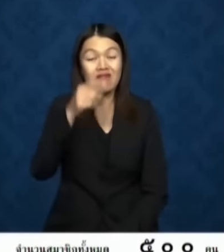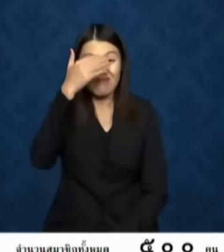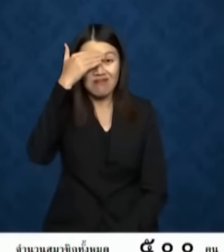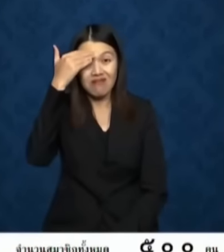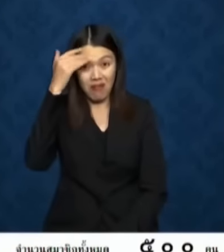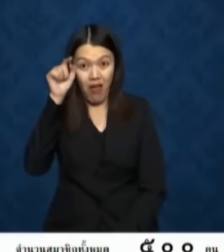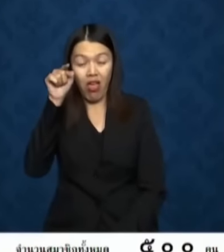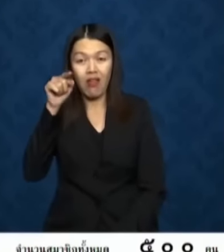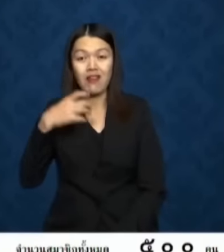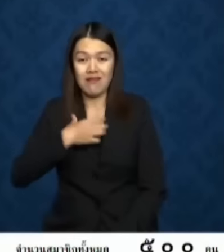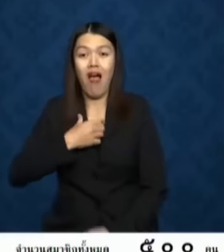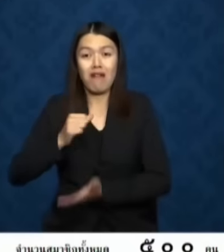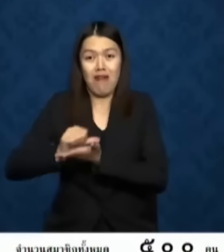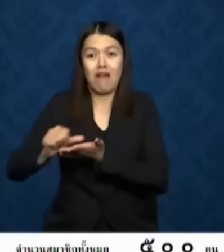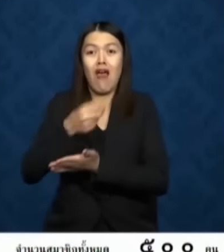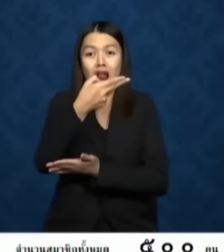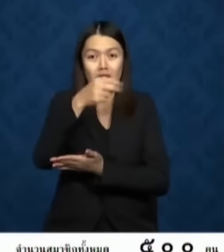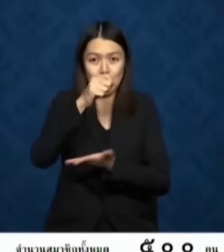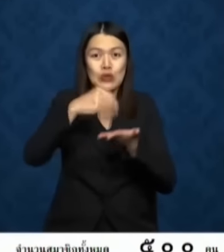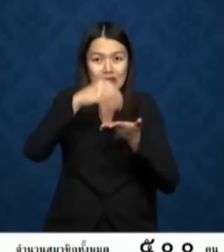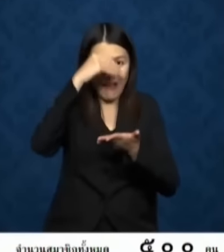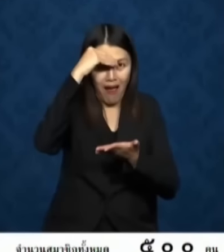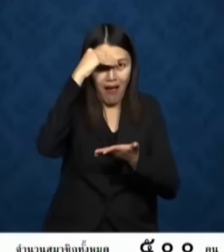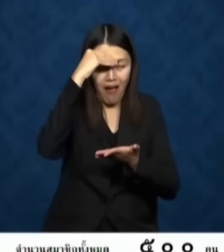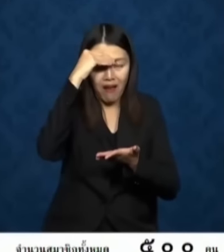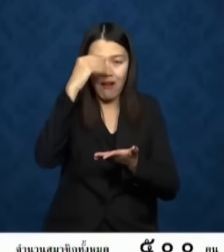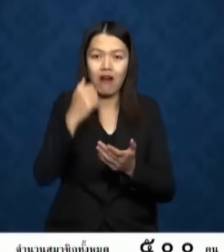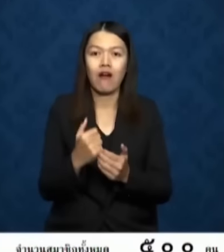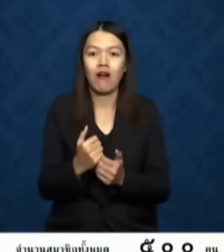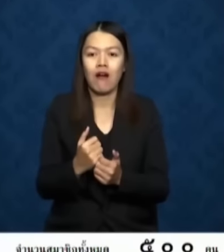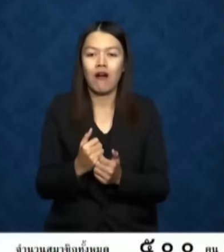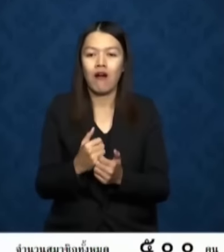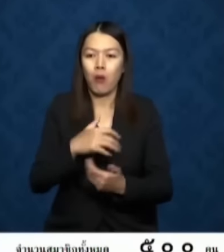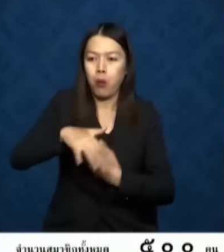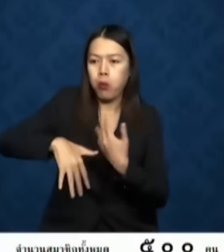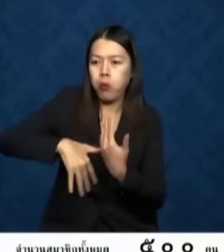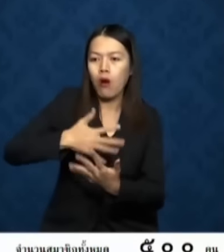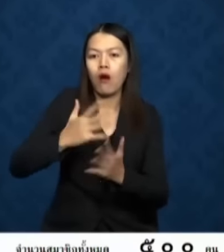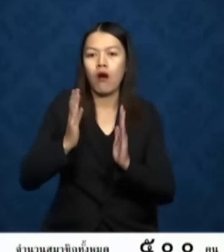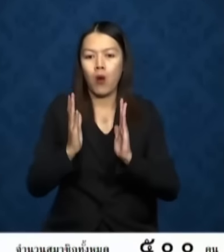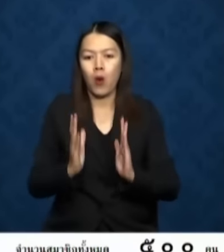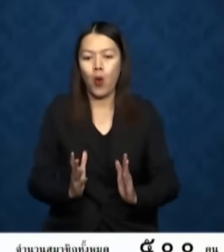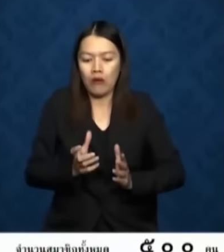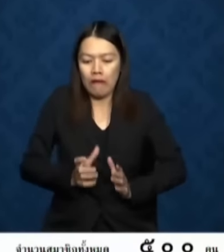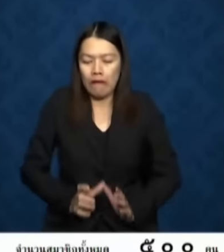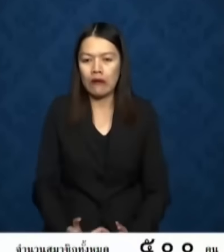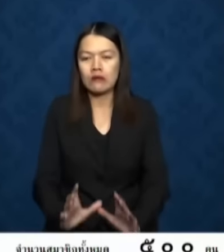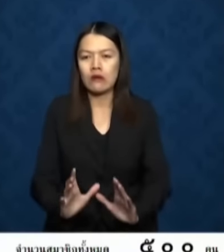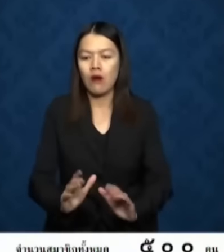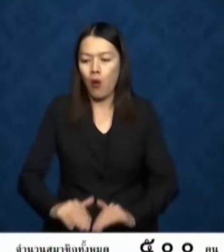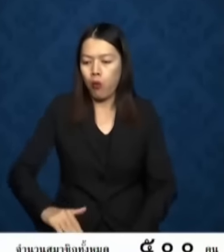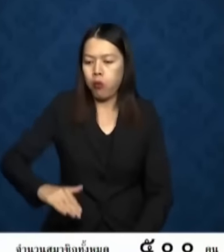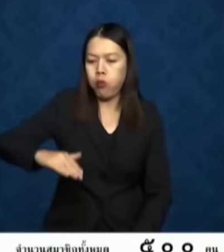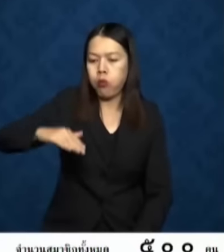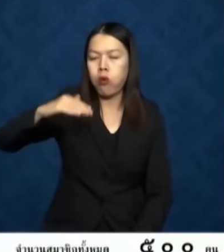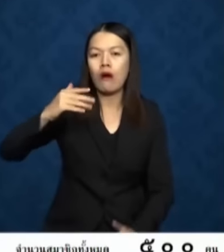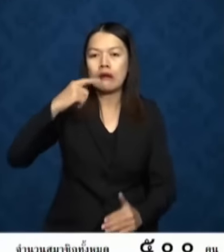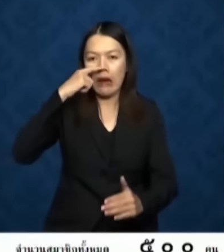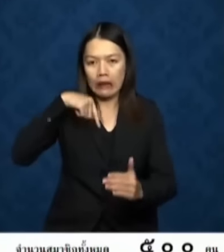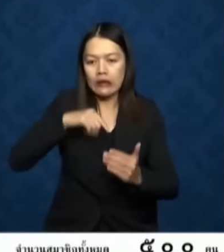เราต้องการแก้ไขหลักสูตรทางการศึกษาแต่เราไม่สร้างระบบนิเวศที่จะให้คนที่จะเกิดมาคนที่จะเติบโตบนแ